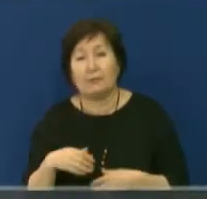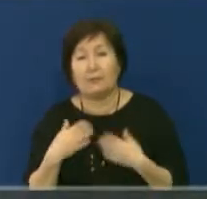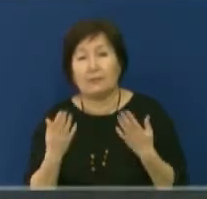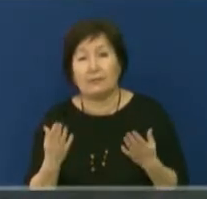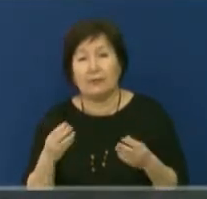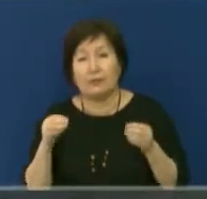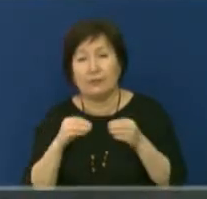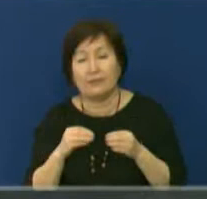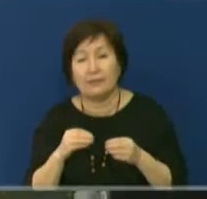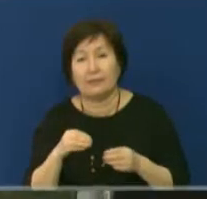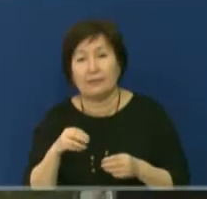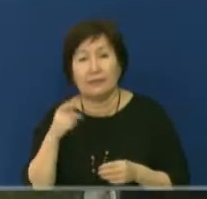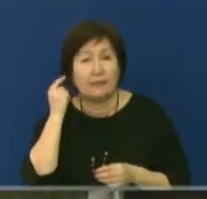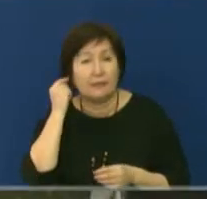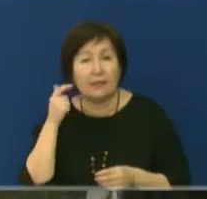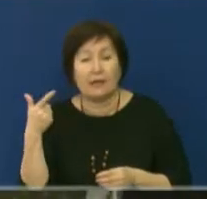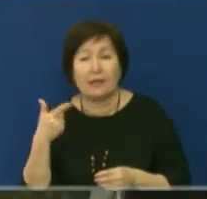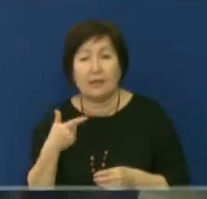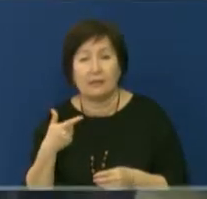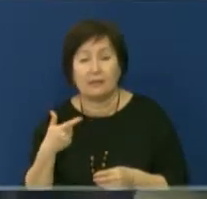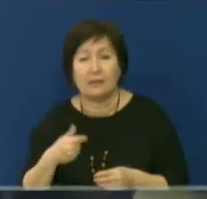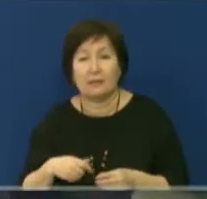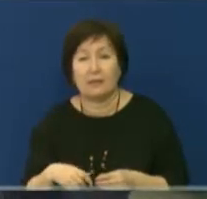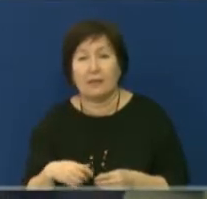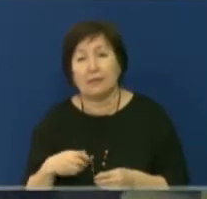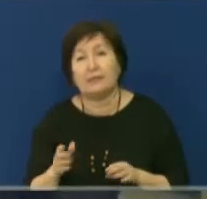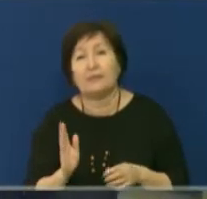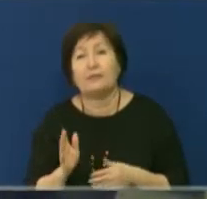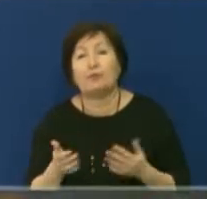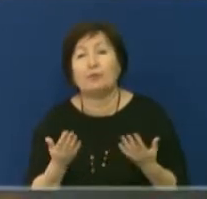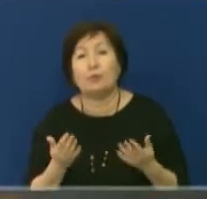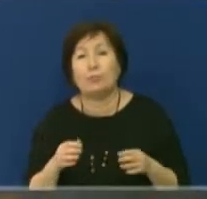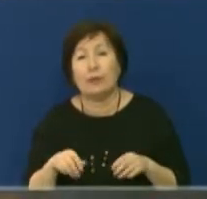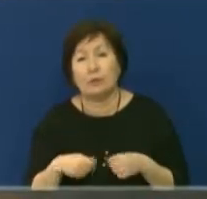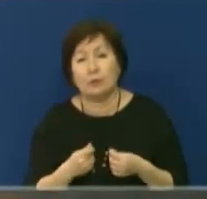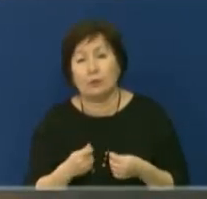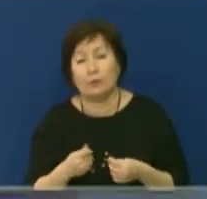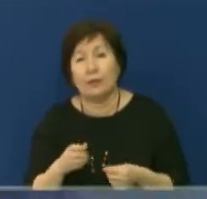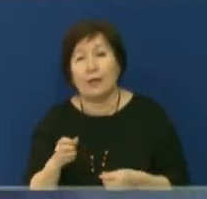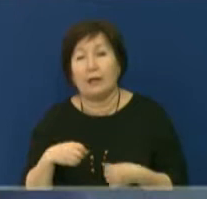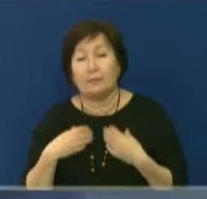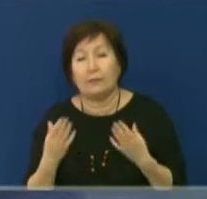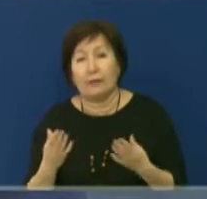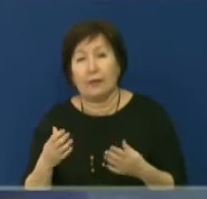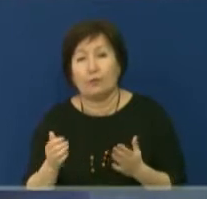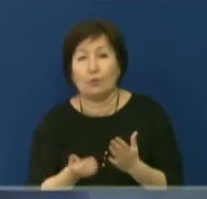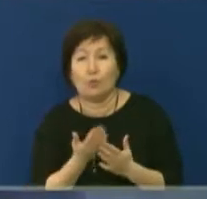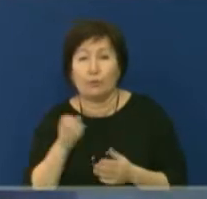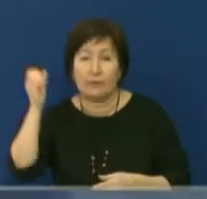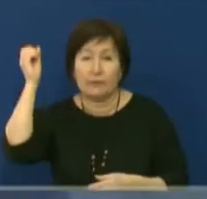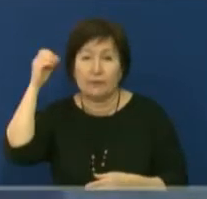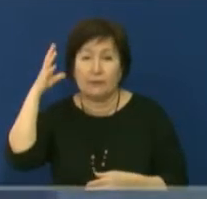Если они имеют какие-то неисправности, компания обязана отремонтировать свечи или же отправить на место новые. Все светильники